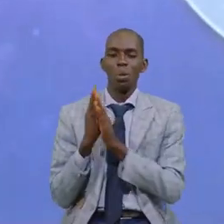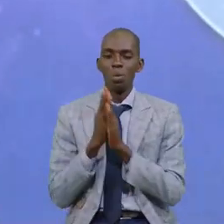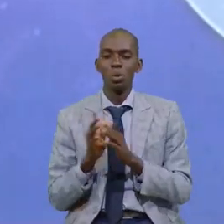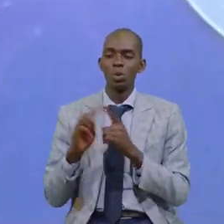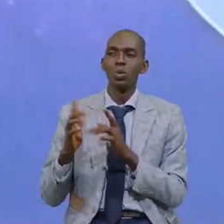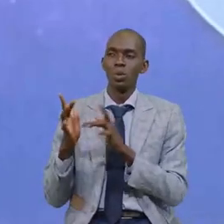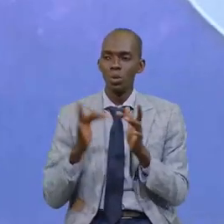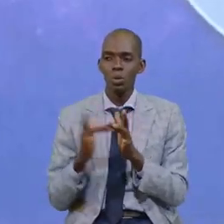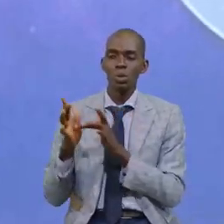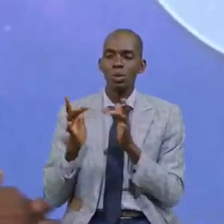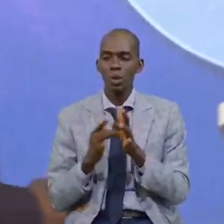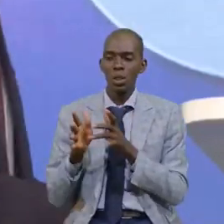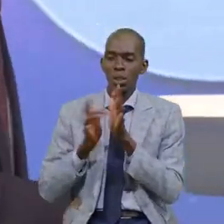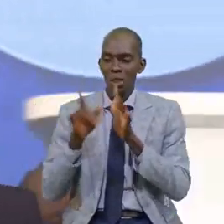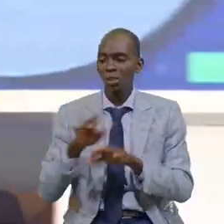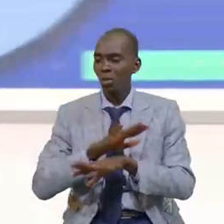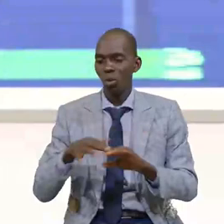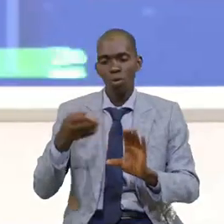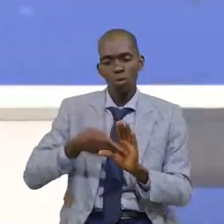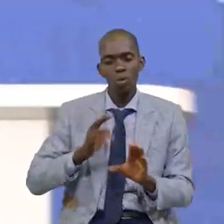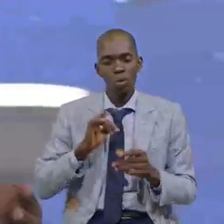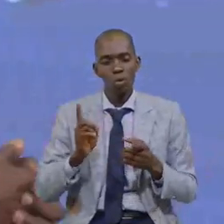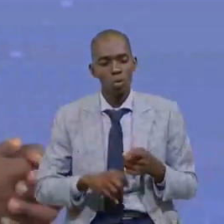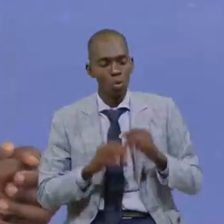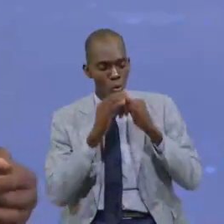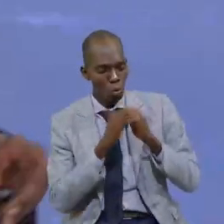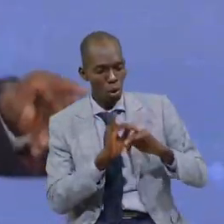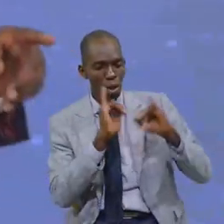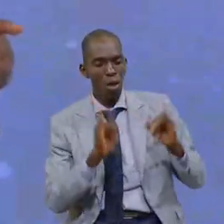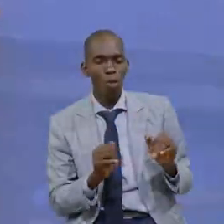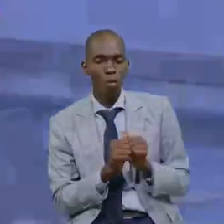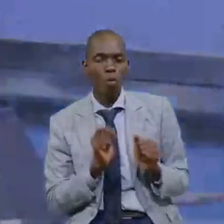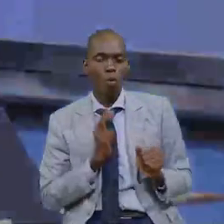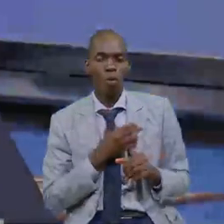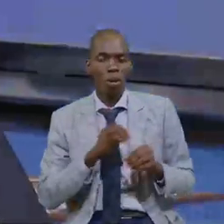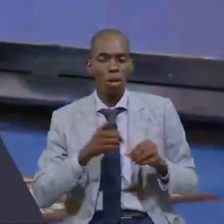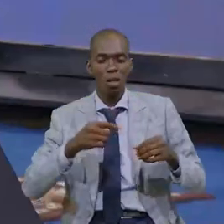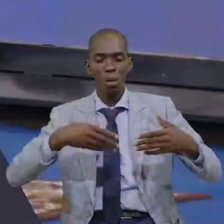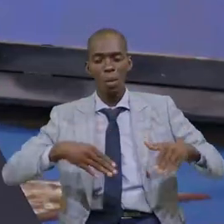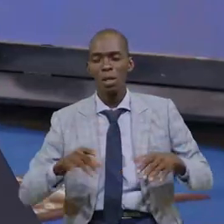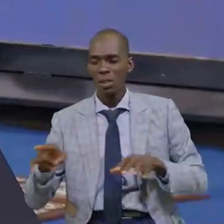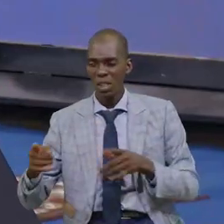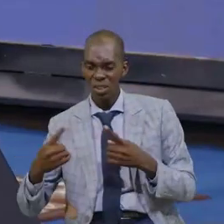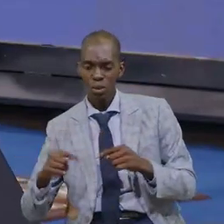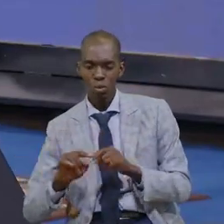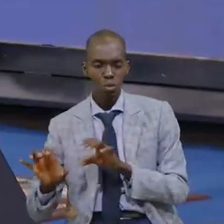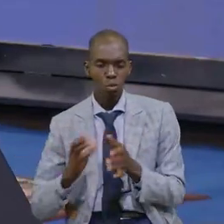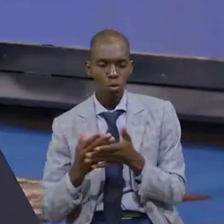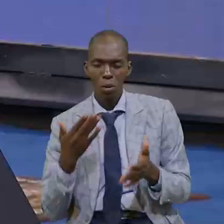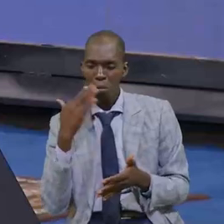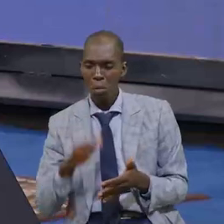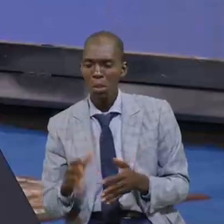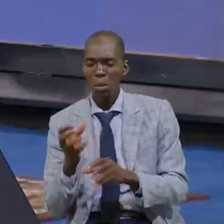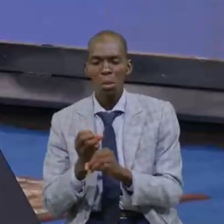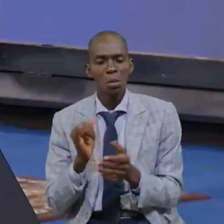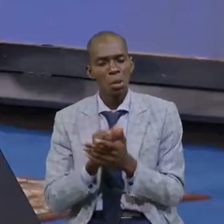tu appelles tout Jésus, Jésus, Jésus. Et il n'adore pas notre idole avec nous. Et il veut faire des choses, quel que soit ce qu'ils feront.